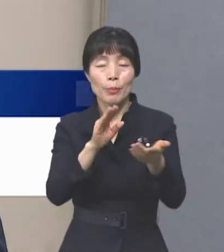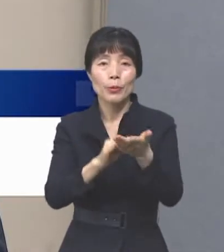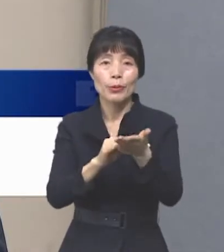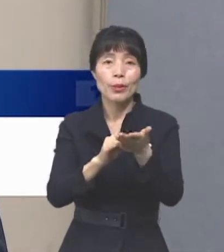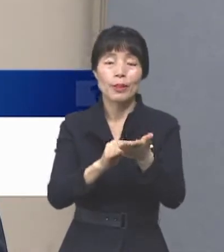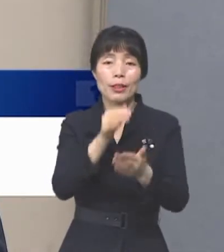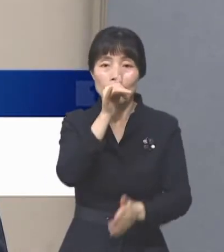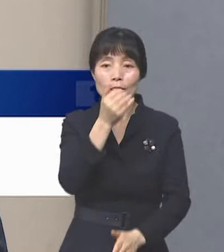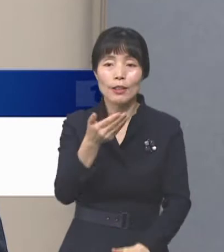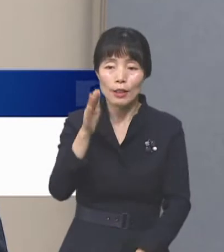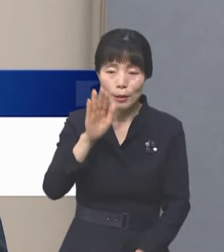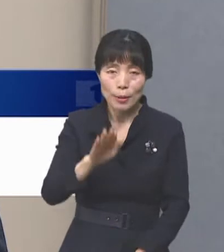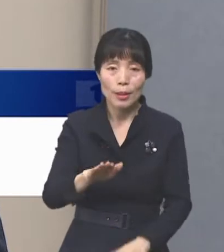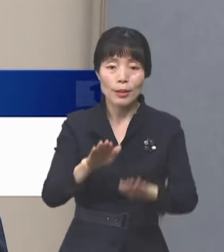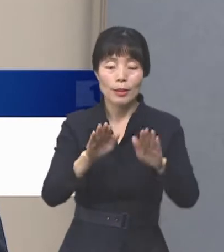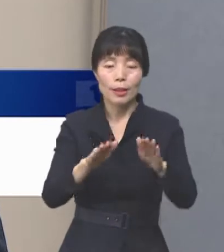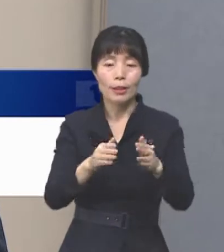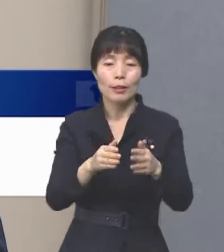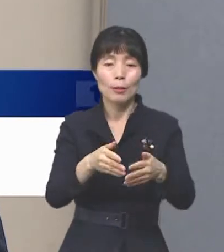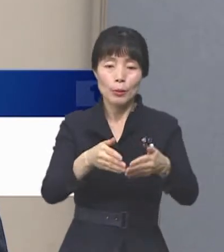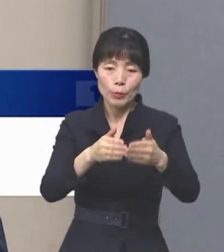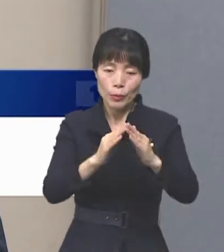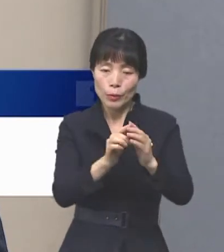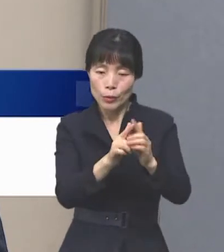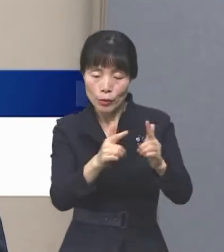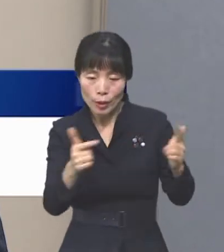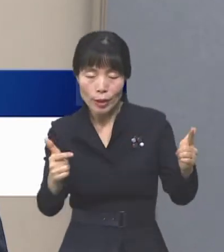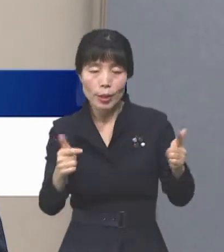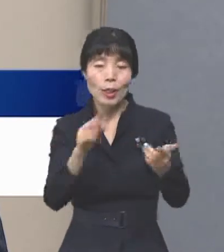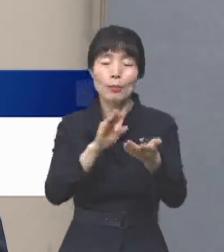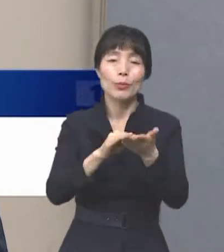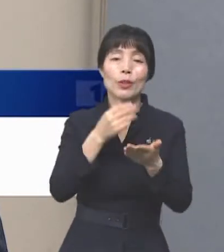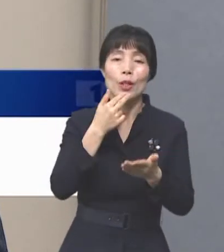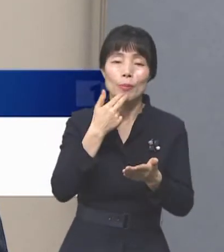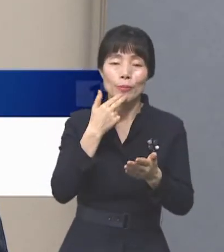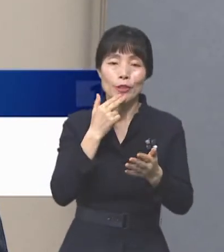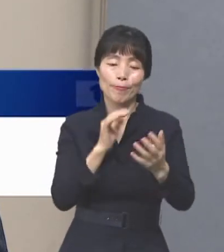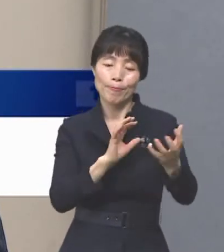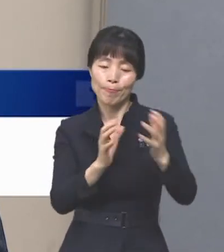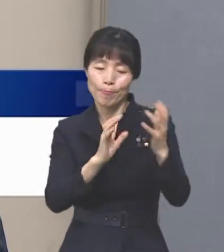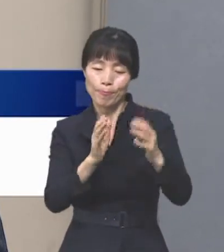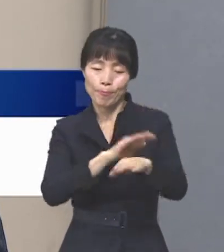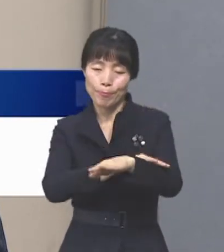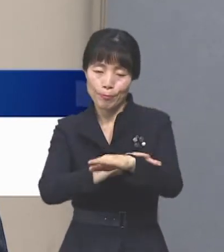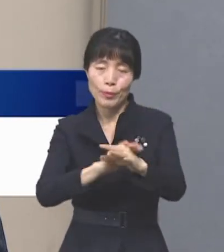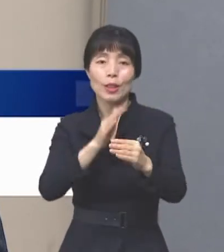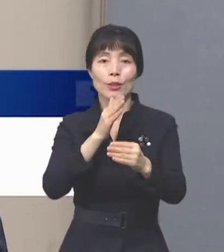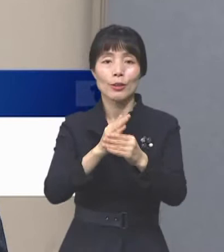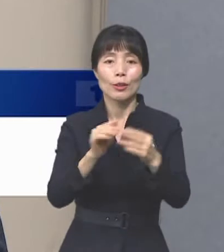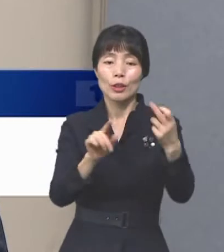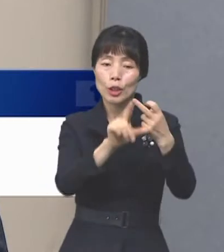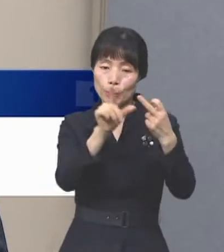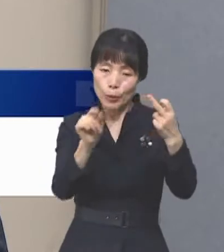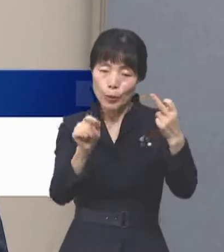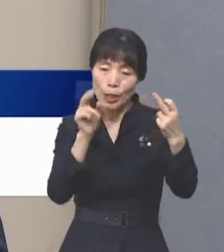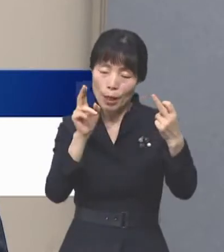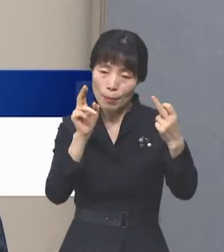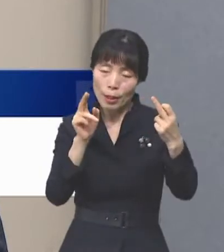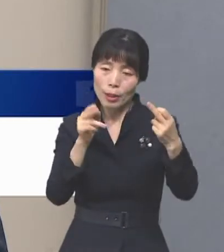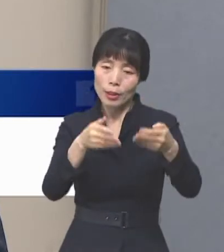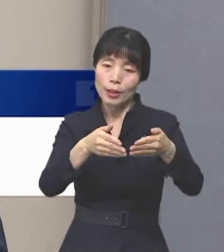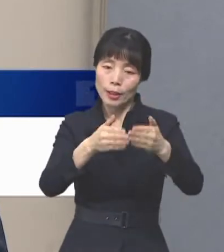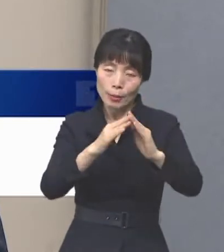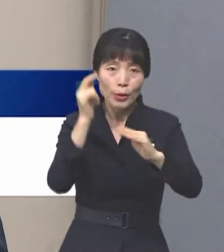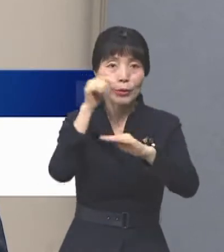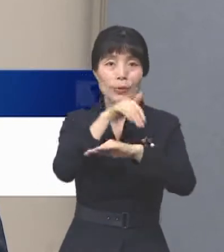뭐 설계가 무리 없이 진행되고 있고 주방정부하고 잘 논의가 되고 있기 때문에 12월 달에는 충분히 착공이